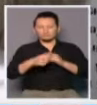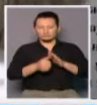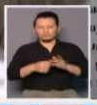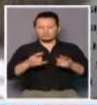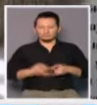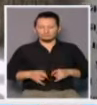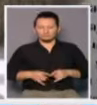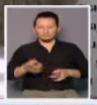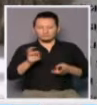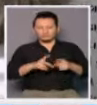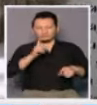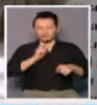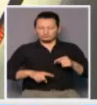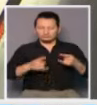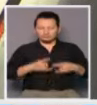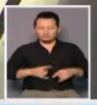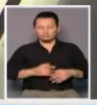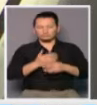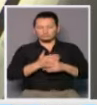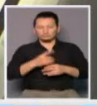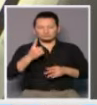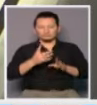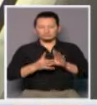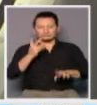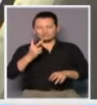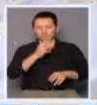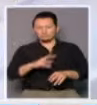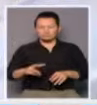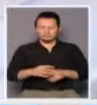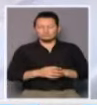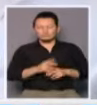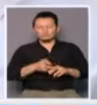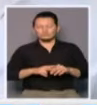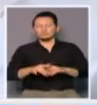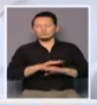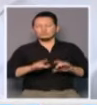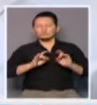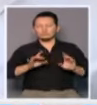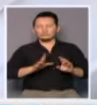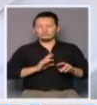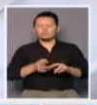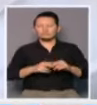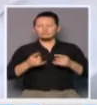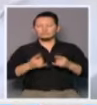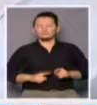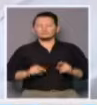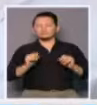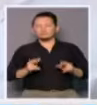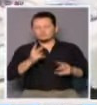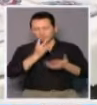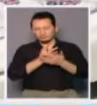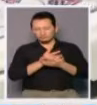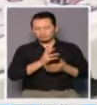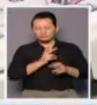роженицы, прибывшие по экстренным показаниям, обслуживаются в первые 2 минуты. Главе региона рассказали, как проходит процесс принятия роженицы